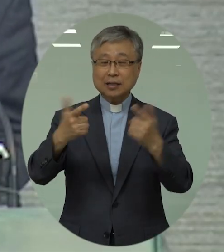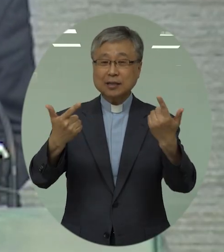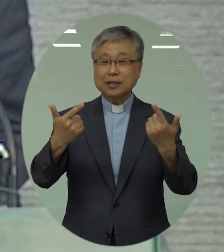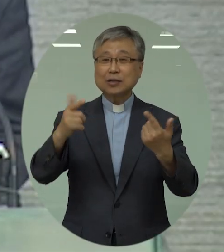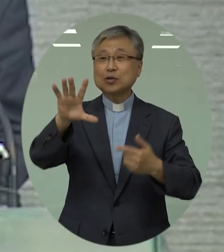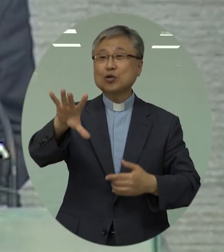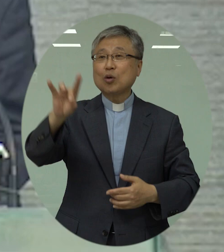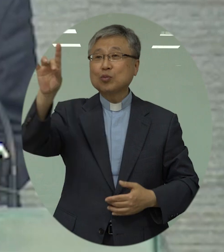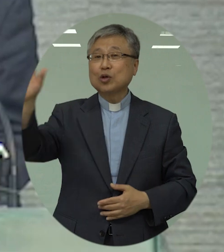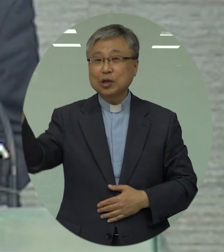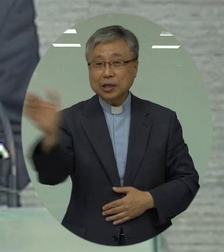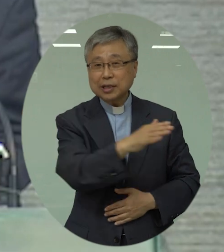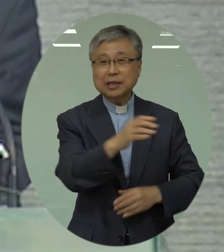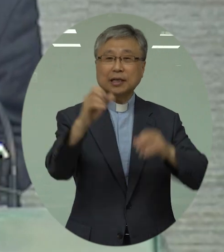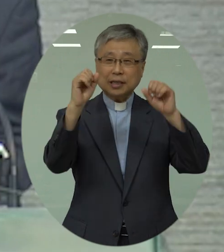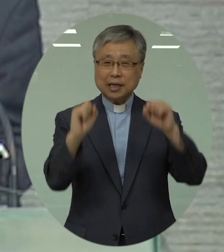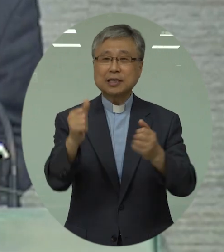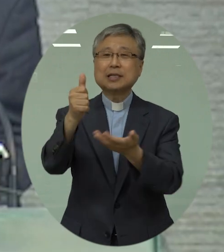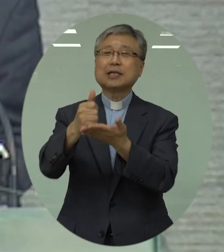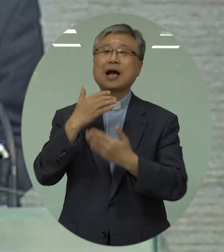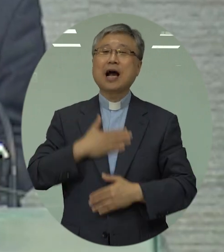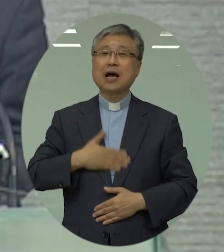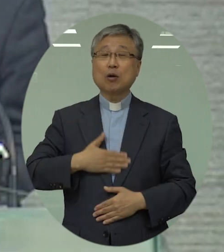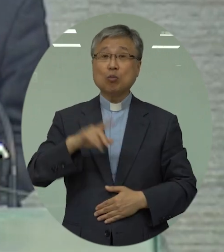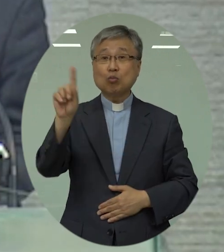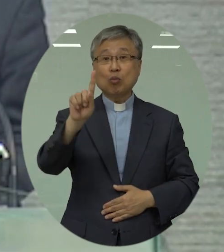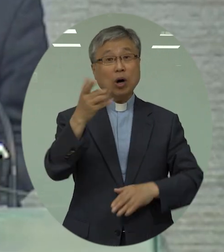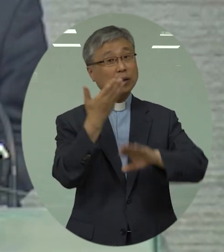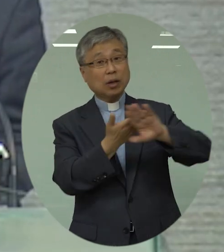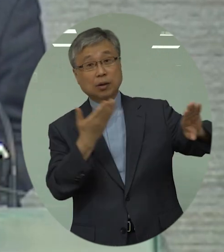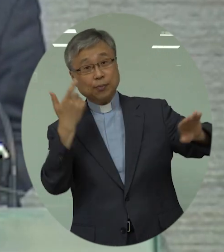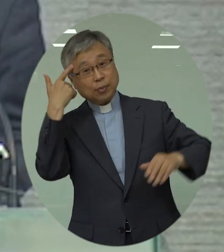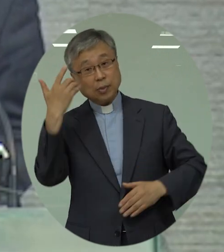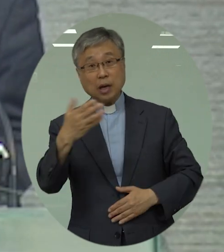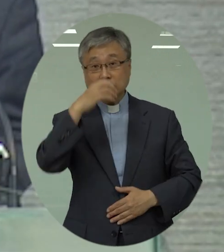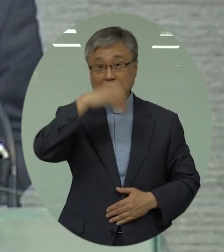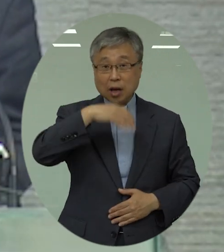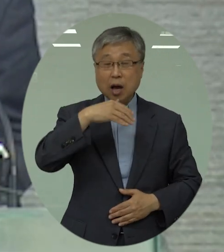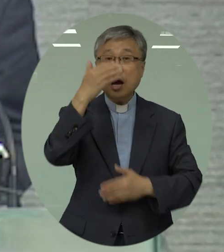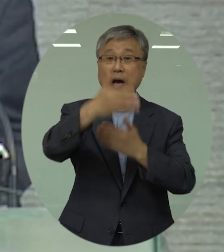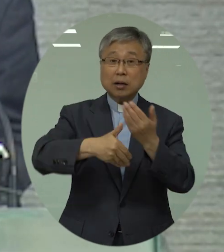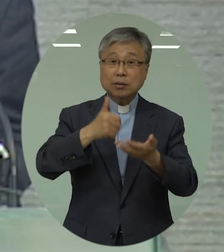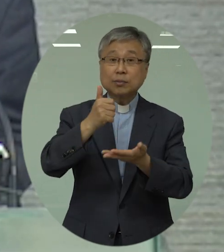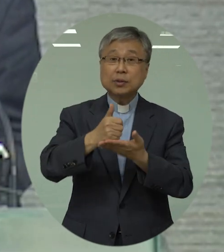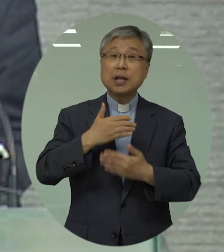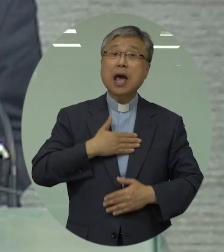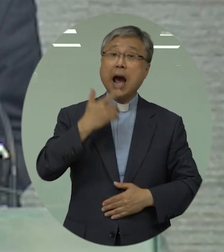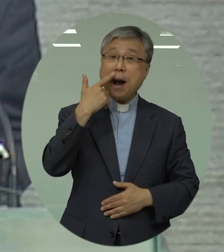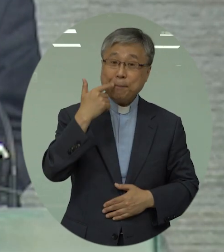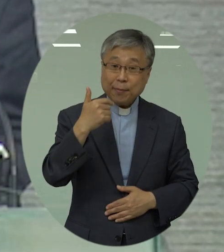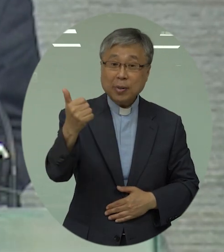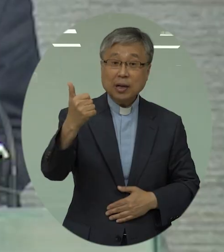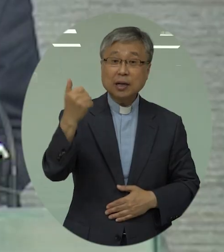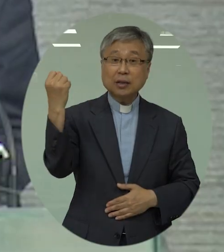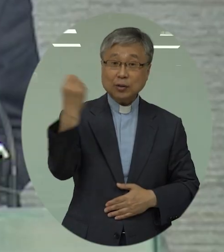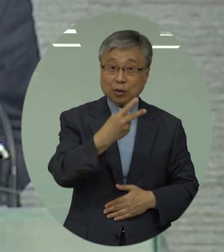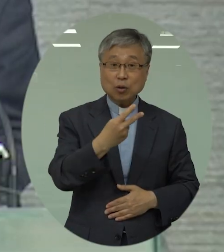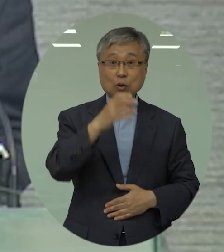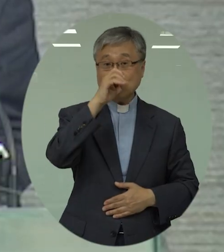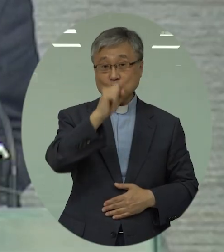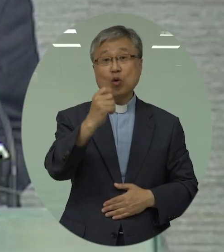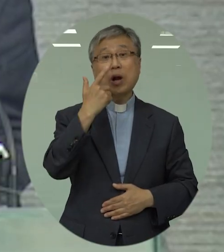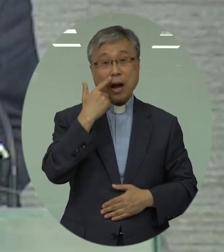뭐예요? 태초부터 계신 이를 알았음이. 무슨 차이입니까? 그냥 하나님이 내 아버지래. 그리고